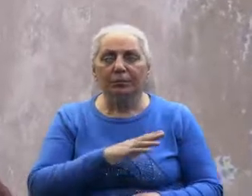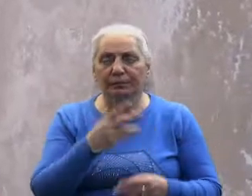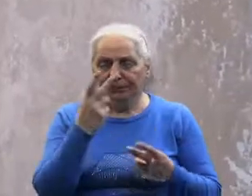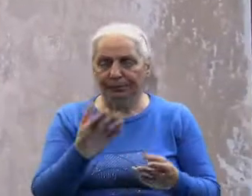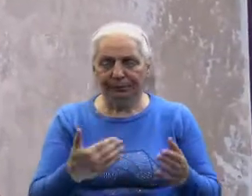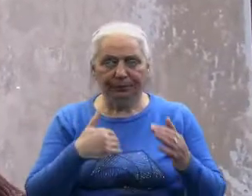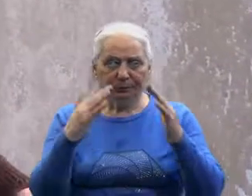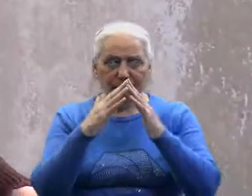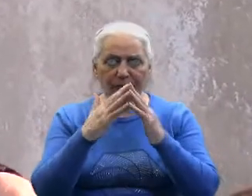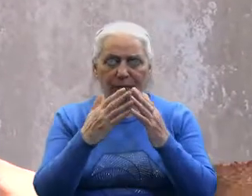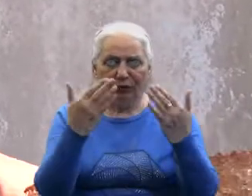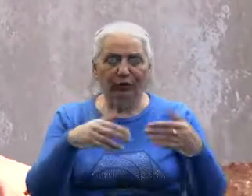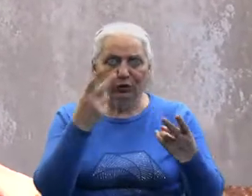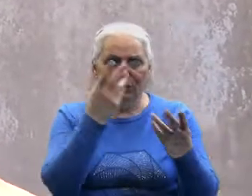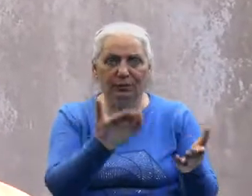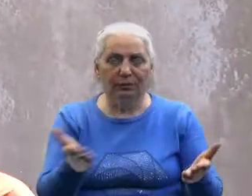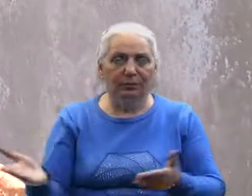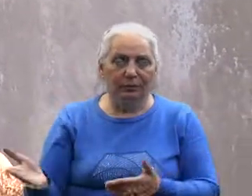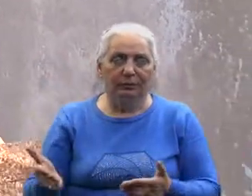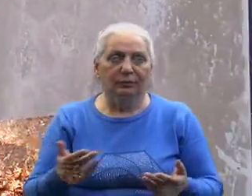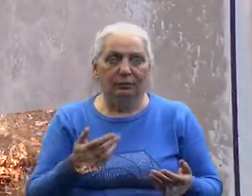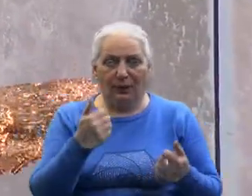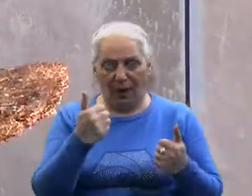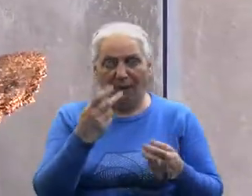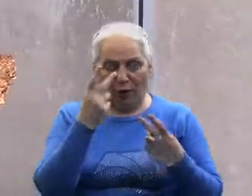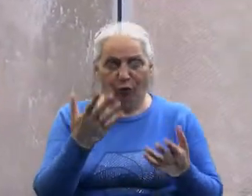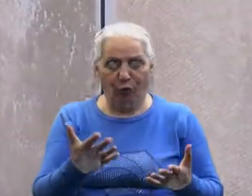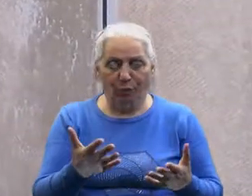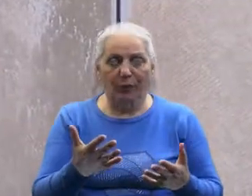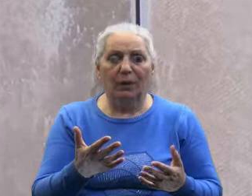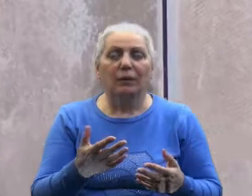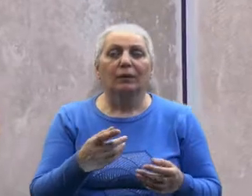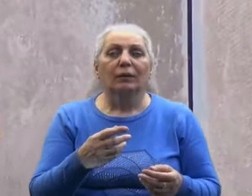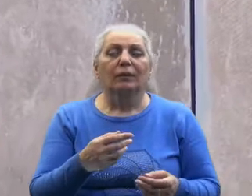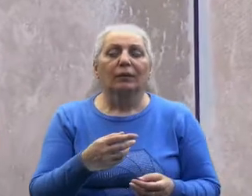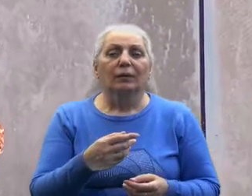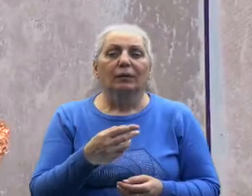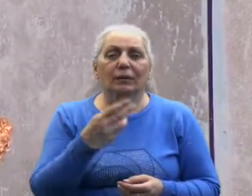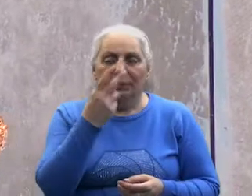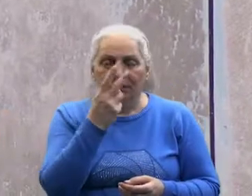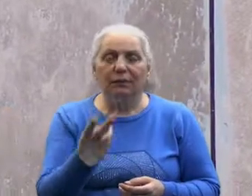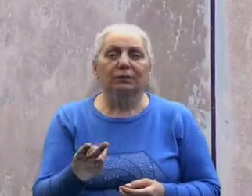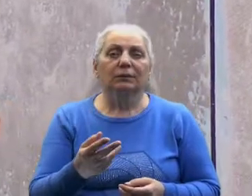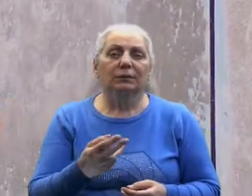այս մեր տների վիճակն է, լավ է Երևան, կադրի մեր լավ է Երևան,